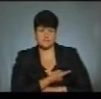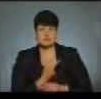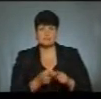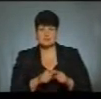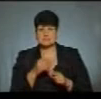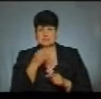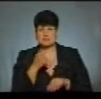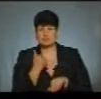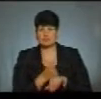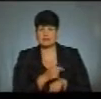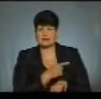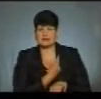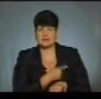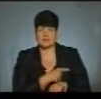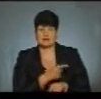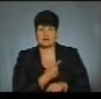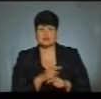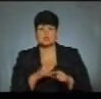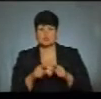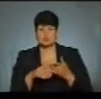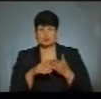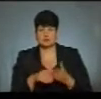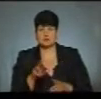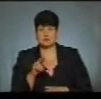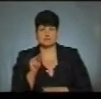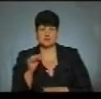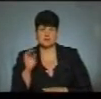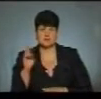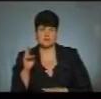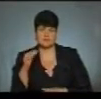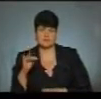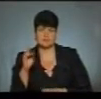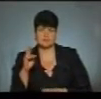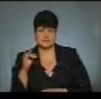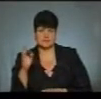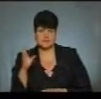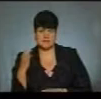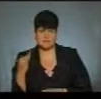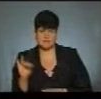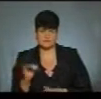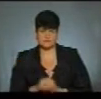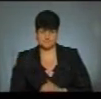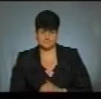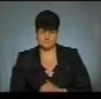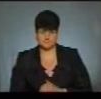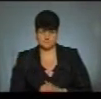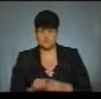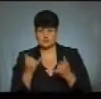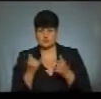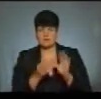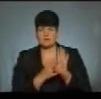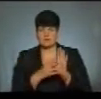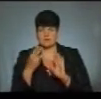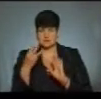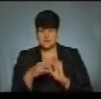повідомив головний лікар лікарні швидкої допомоги Ярослав Чайківський. Детальніше у сюжеті. Сьогодні о